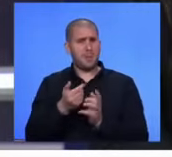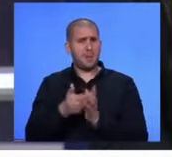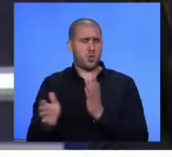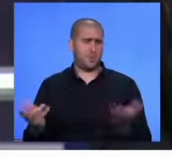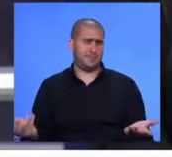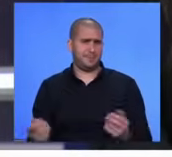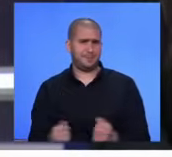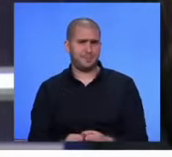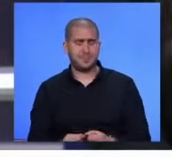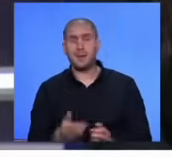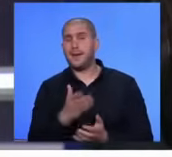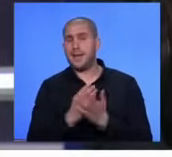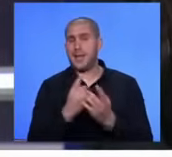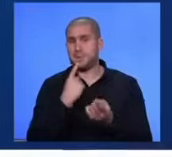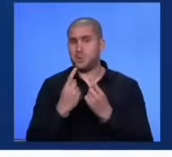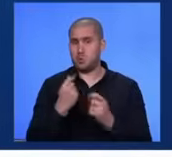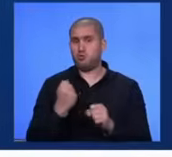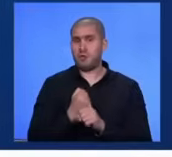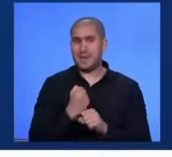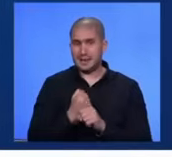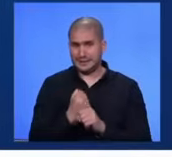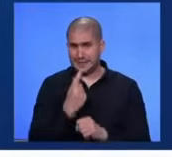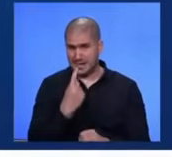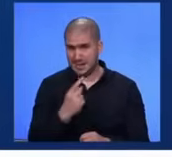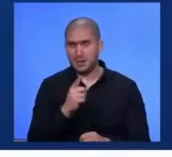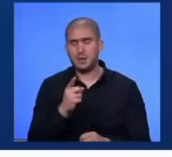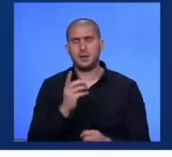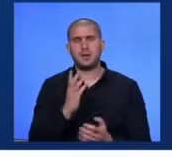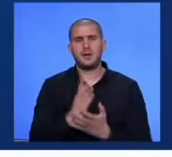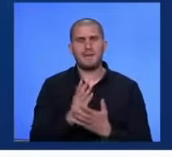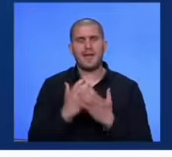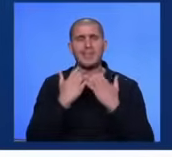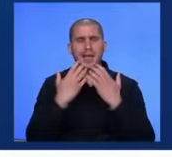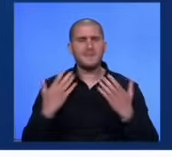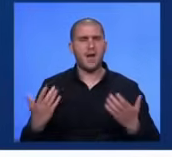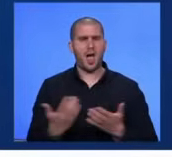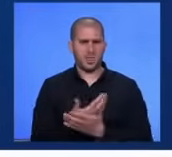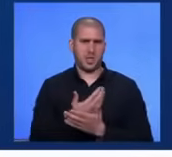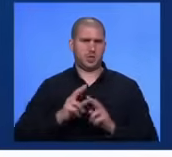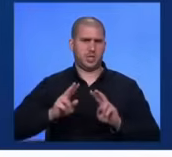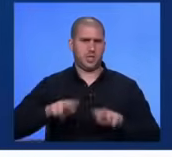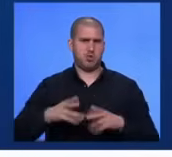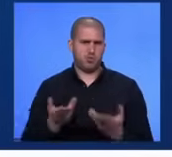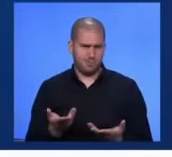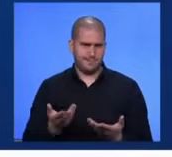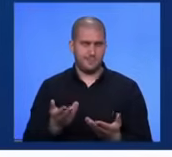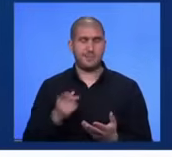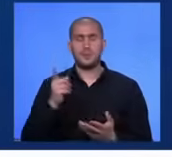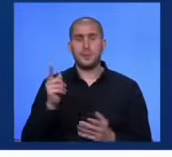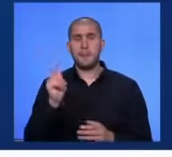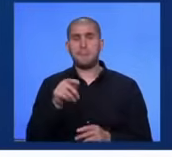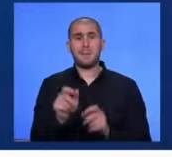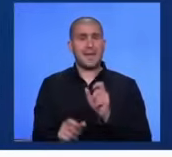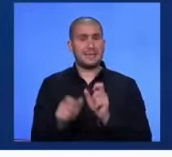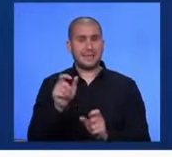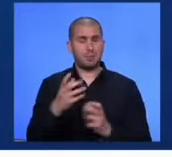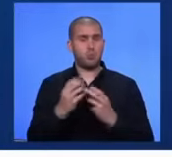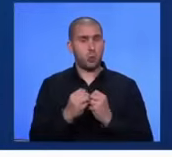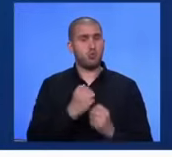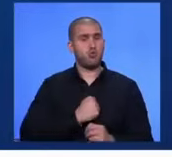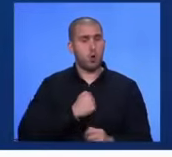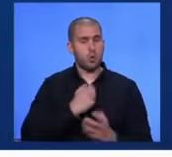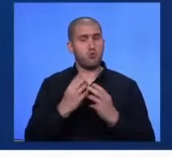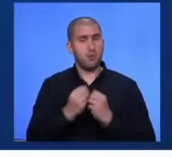עכשיו, חלק מהדיון שאנחנו נעשה פה, שבעצם נהיה פה נרטיב חדש לחלוטין, שבאים אזרחים, משפחות שקולות,